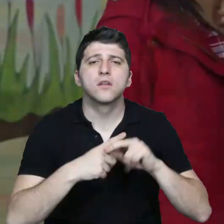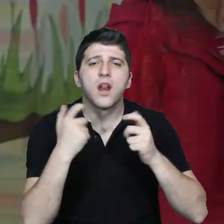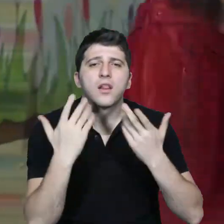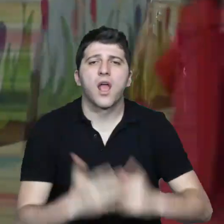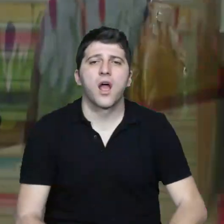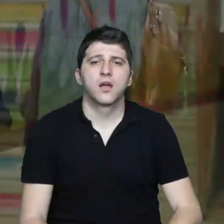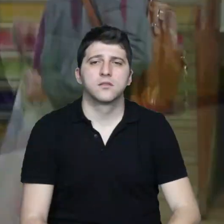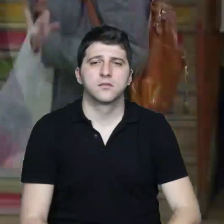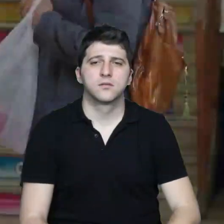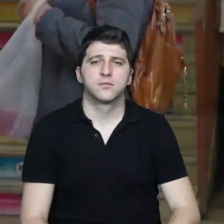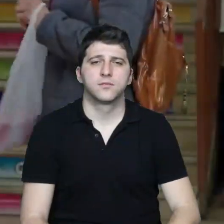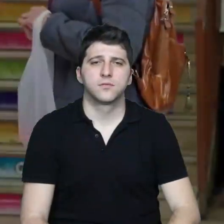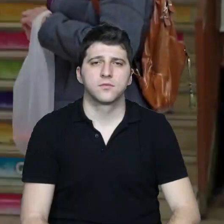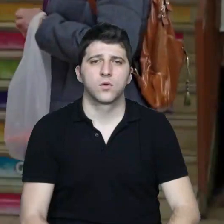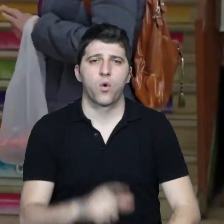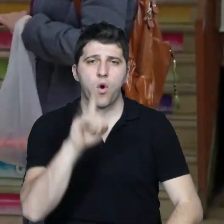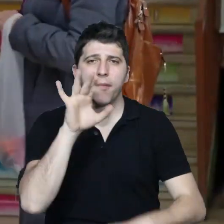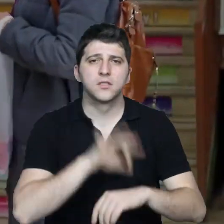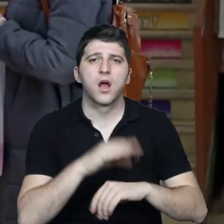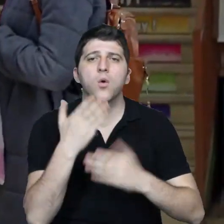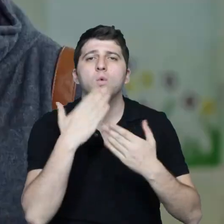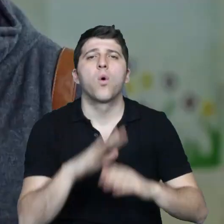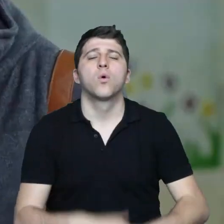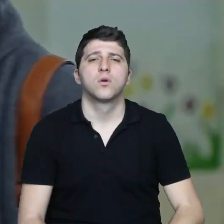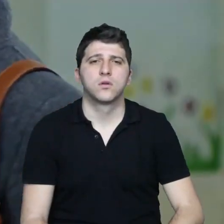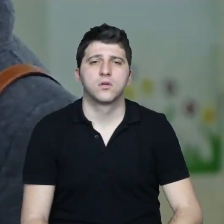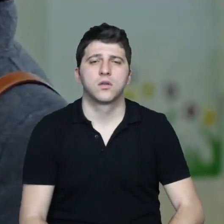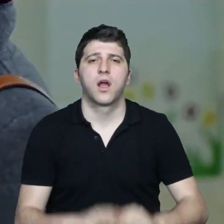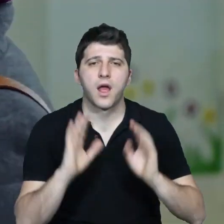ya? 15 dakika oldu, yok ortada bak.